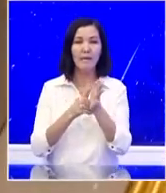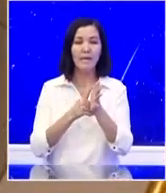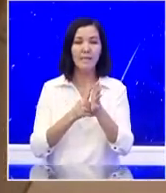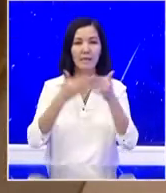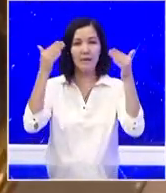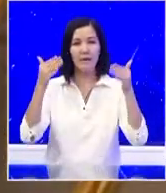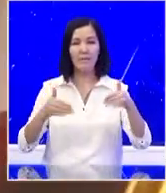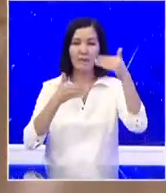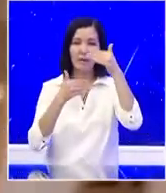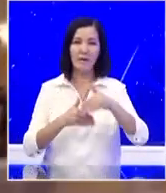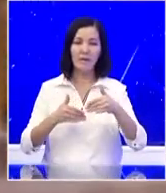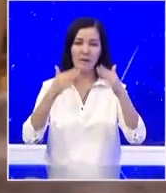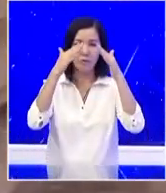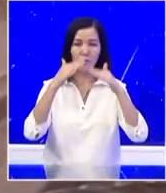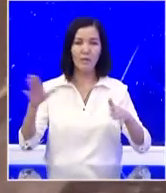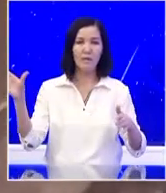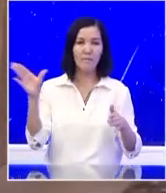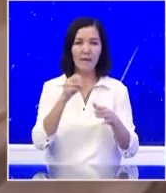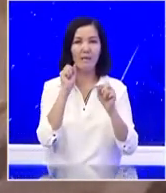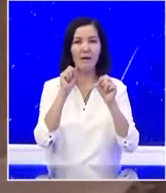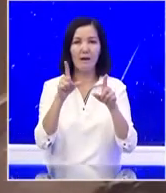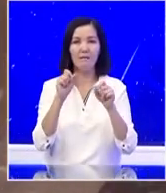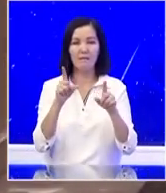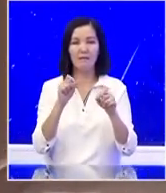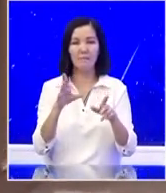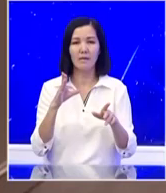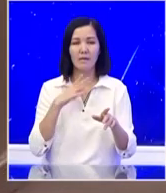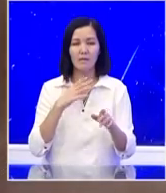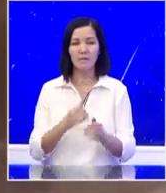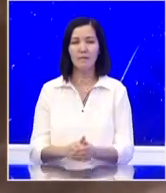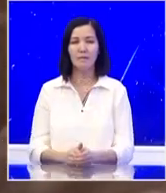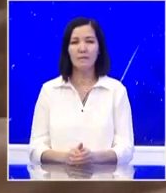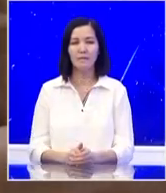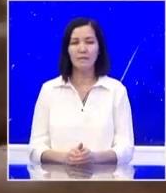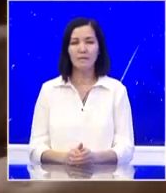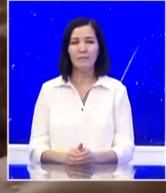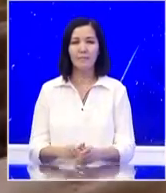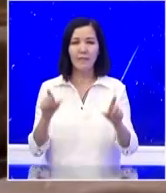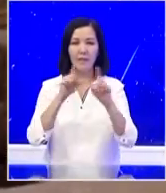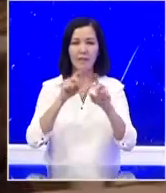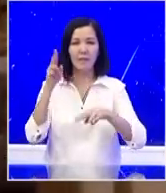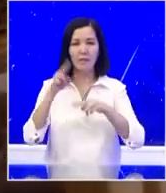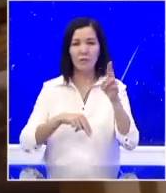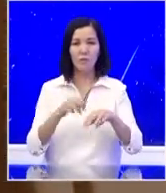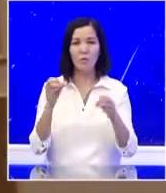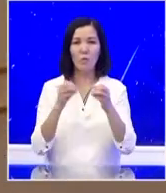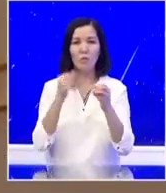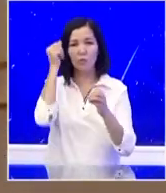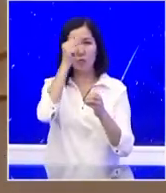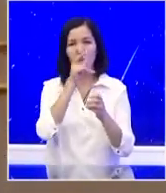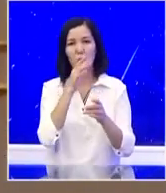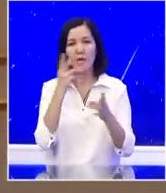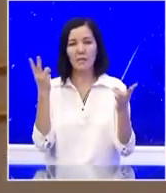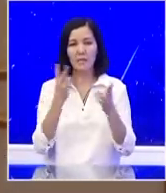қабырғалары, төбелері мен басқа да элементтері 24 караттық алтынмен қапталған. Ғимарат құрылысына 10 жыл уақыт